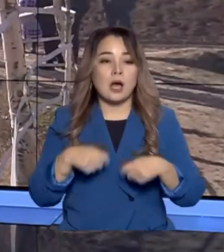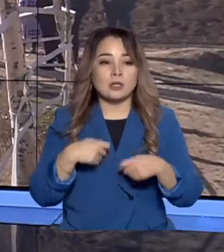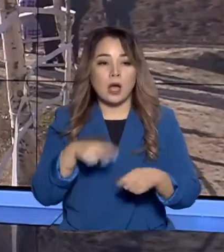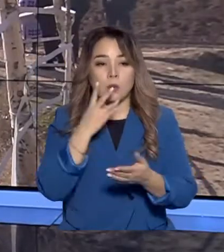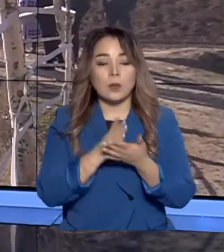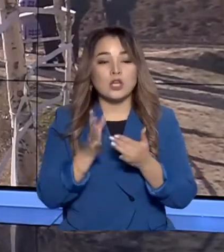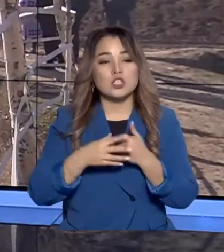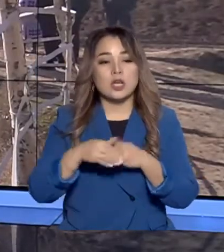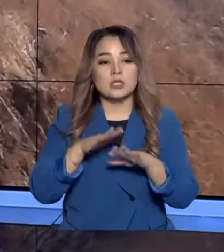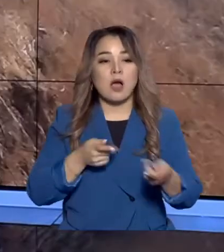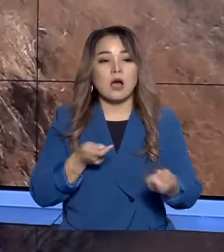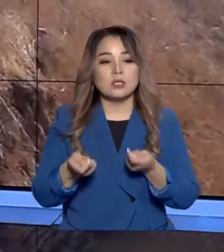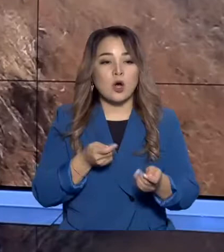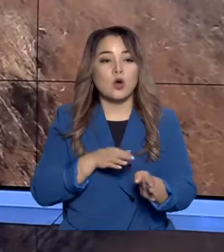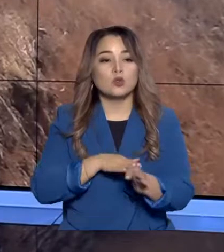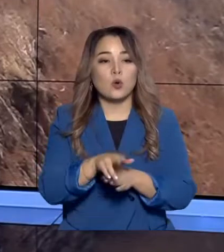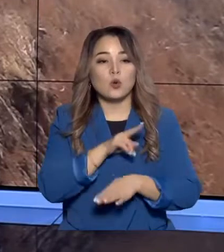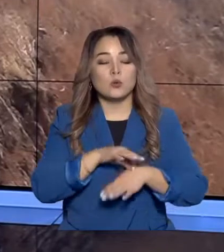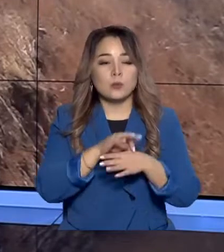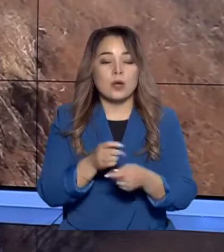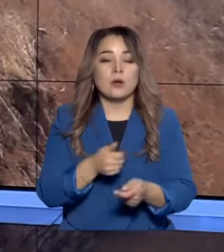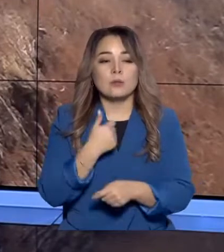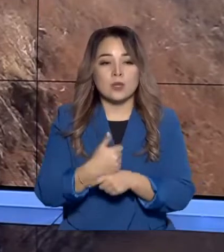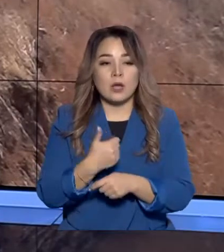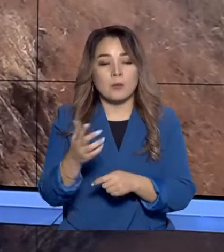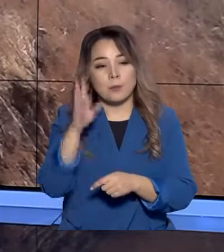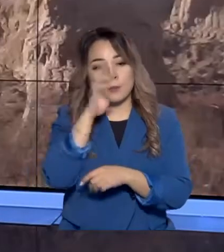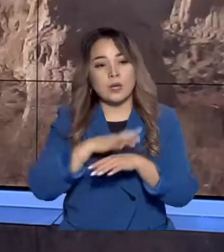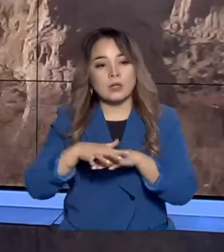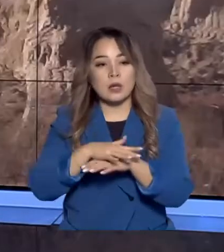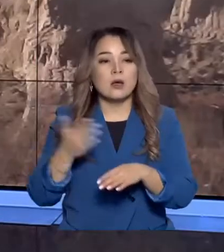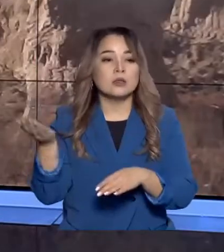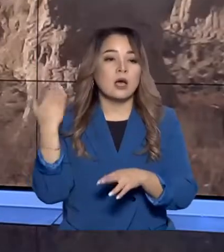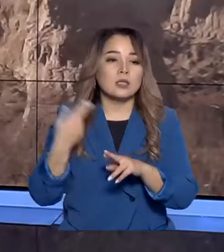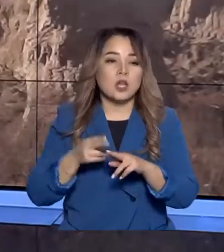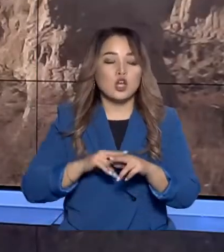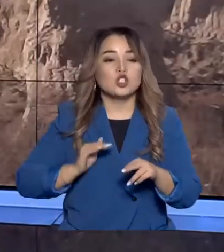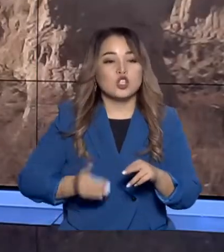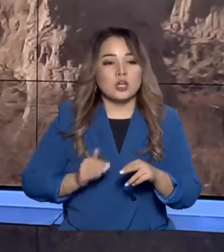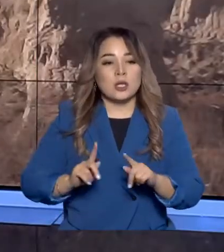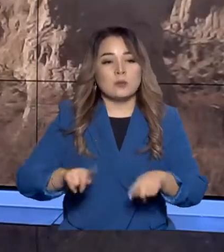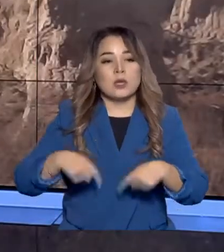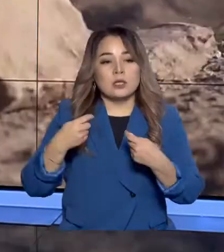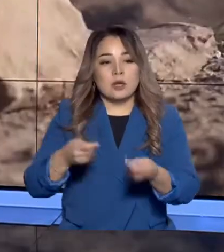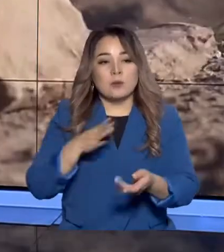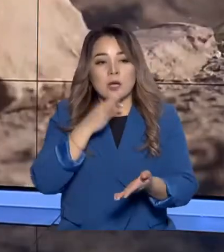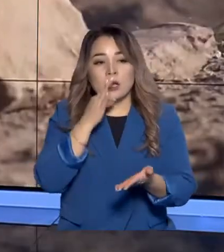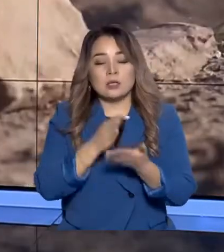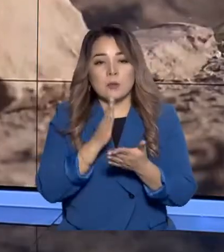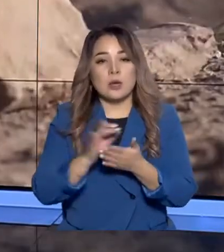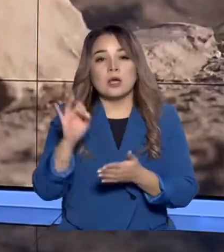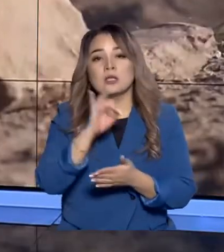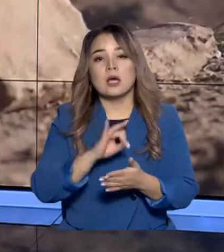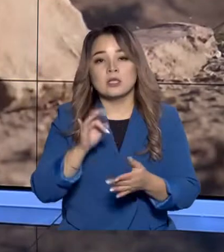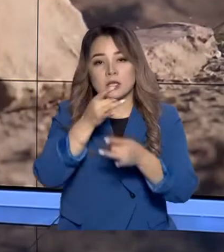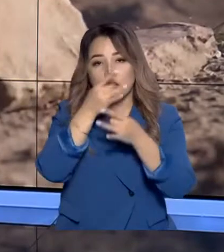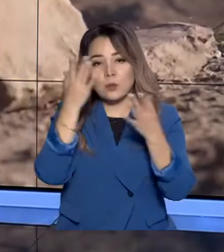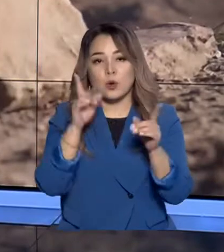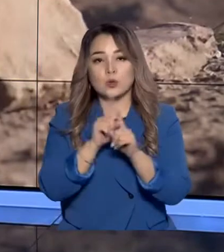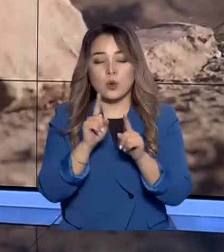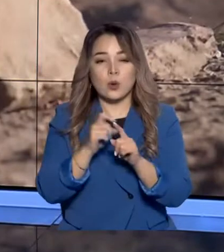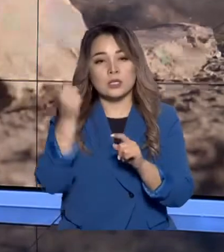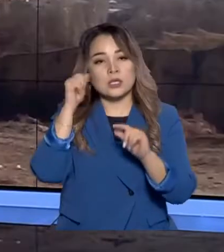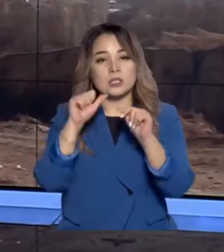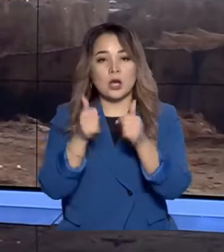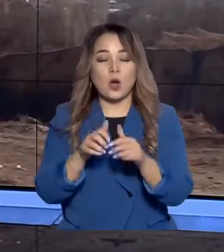Өйткені жергілікті атқарушы билік мемлекеттің қорғауына алынған аймақты кезінде жекенің меншігіне беріп жіберген. Тарихи мәдени ескерткіштерді